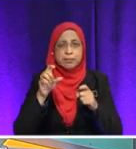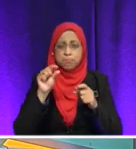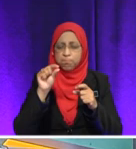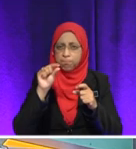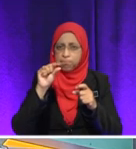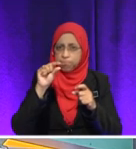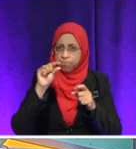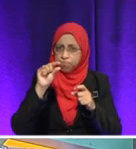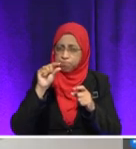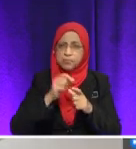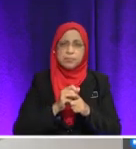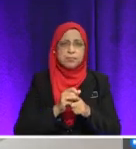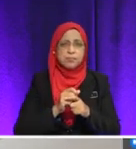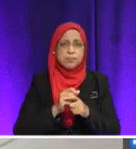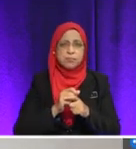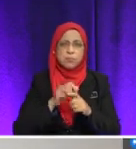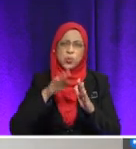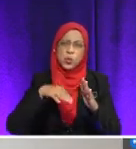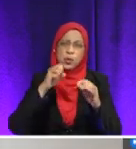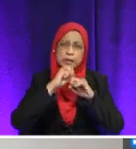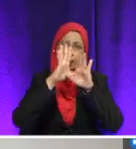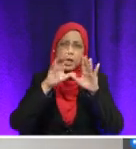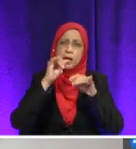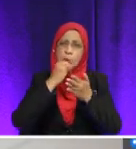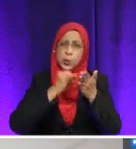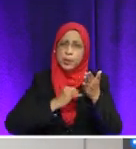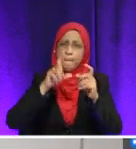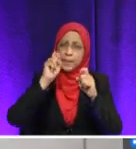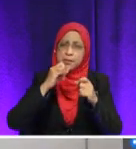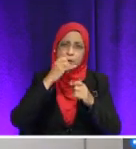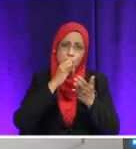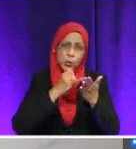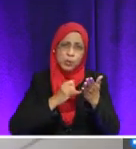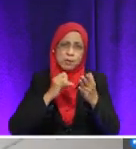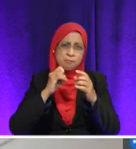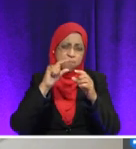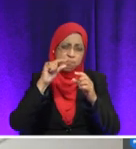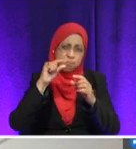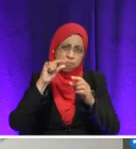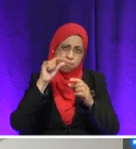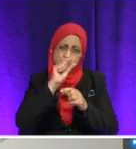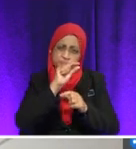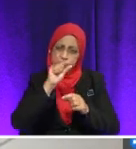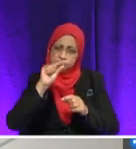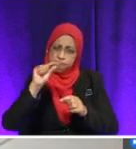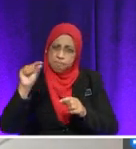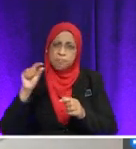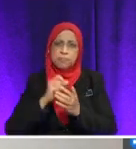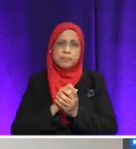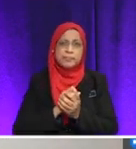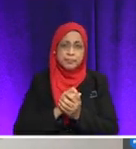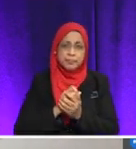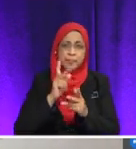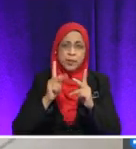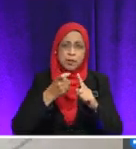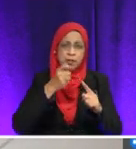dia kurang kurang jelas dan kurang apa kurang tepat jadi untuk membantu mudik pastikan objek itu kalau kita tengok dari